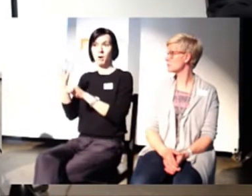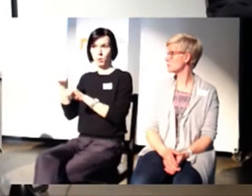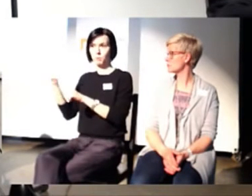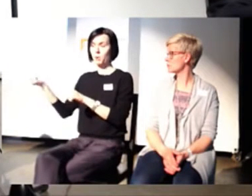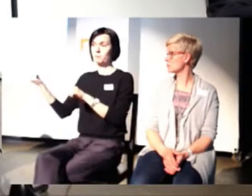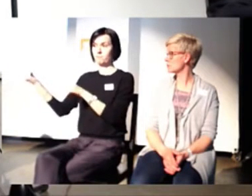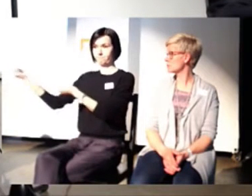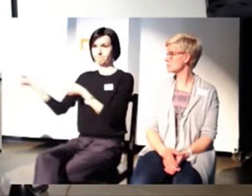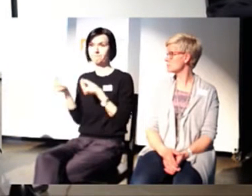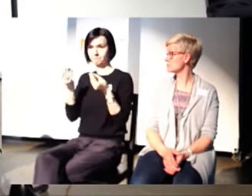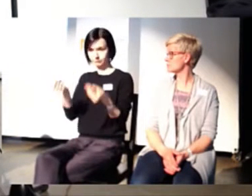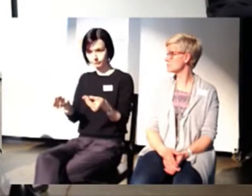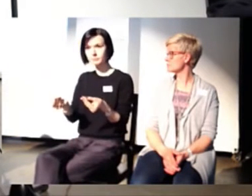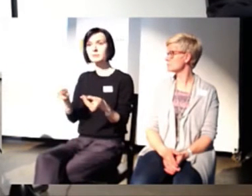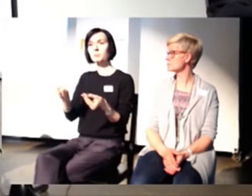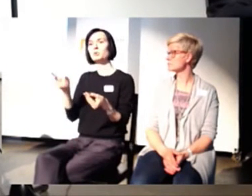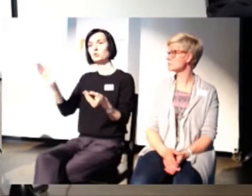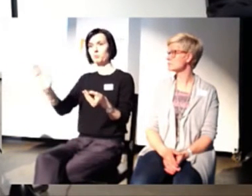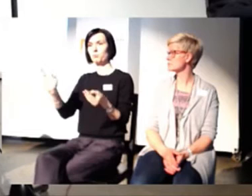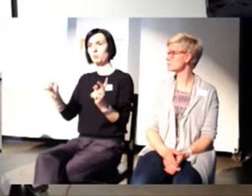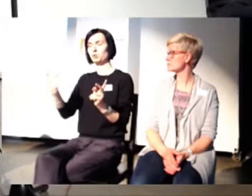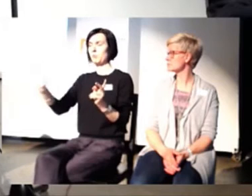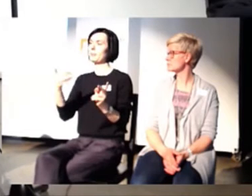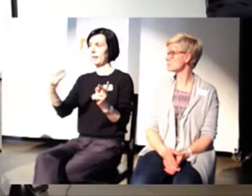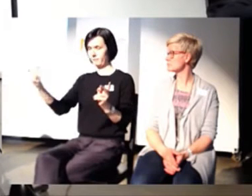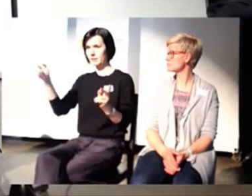voinut välittää teille sitten, kun se hetki on.